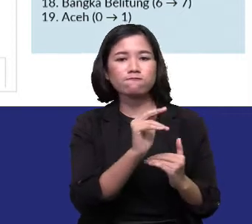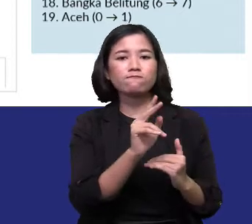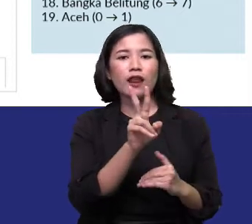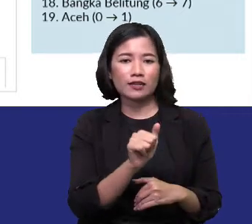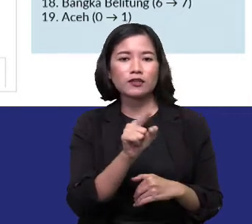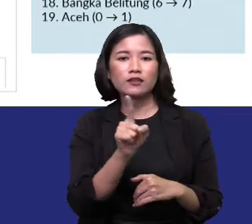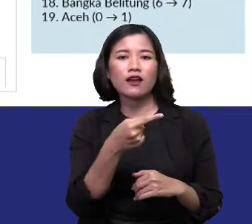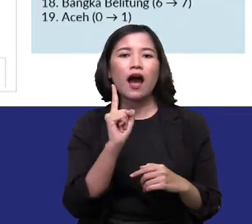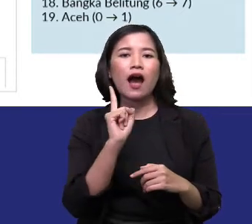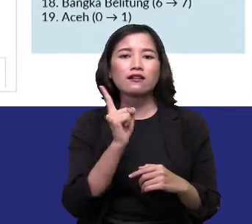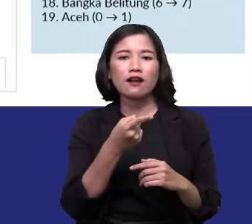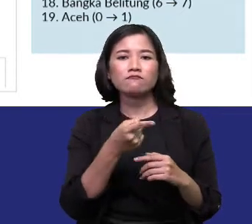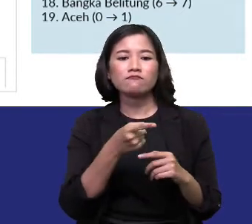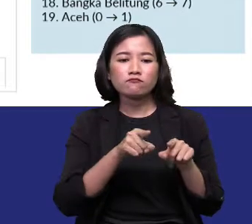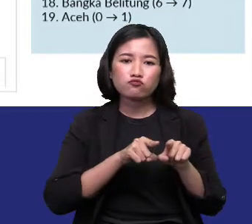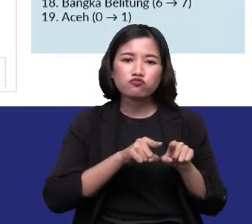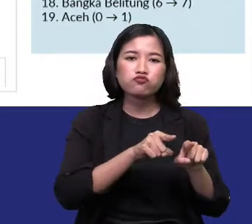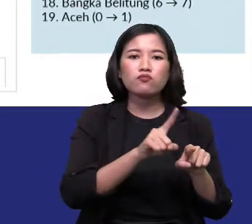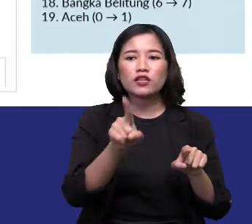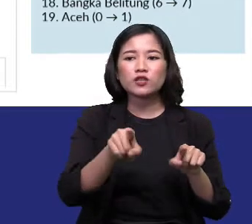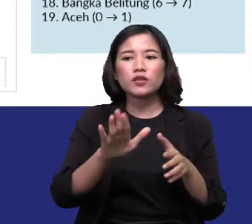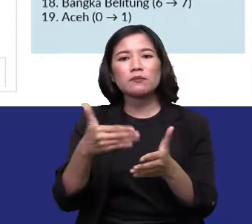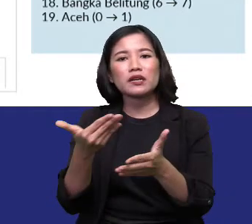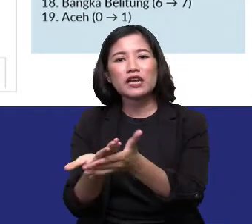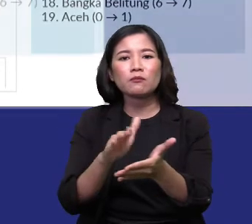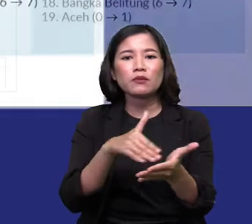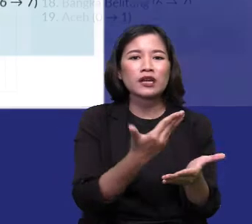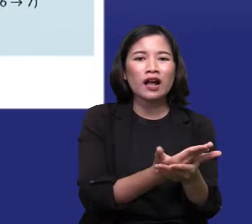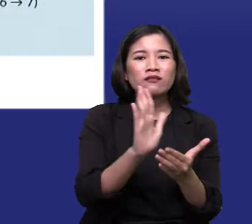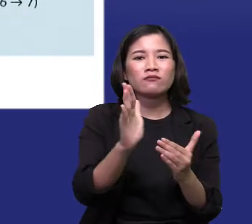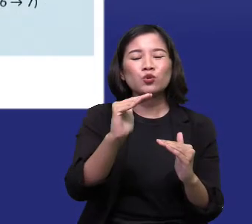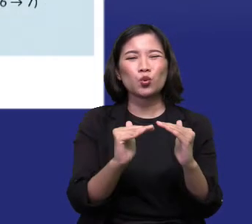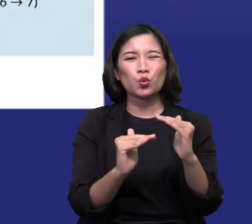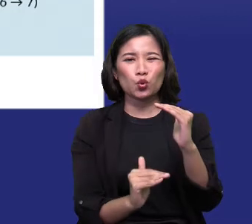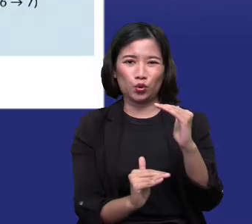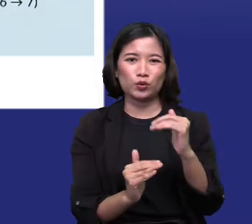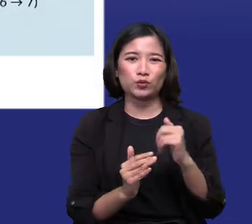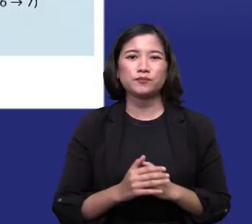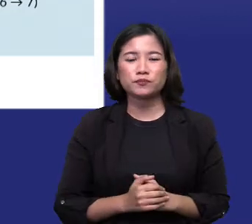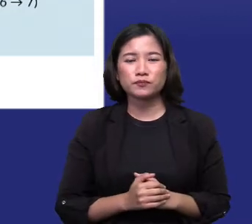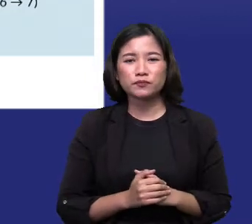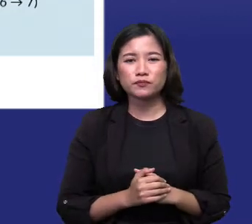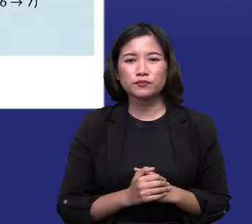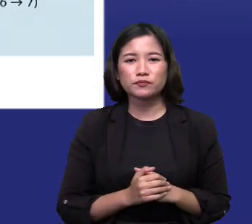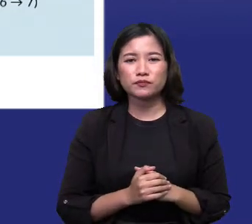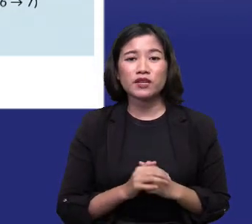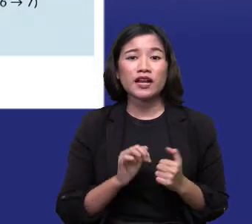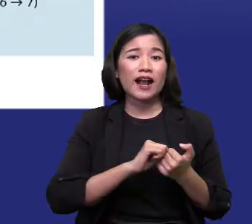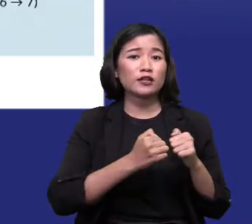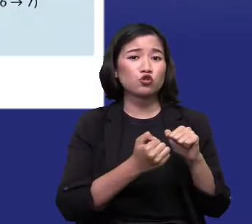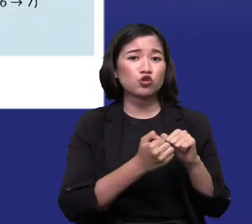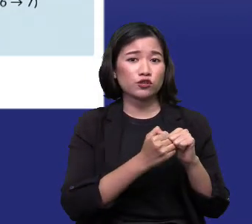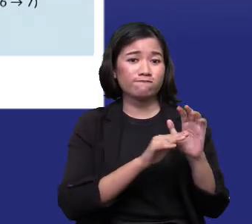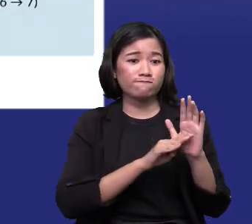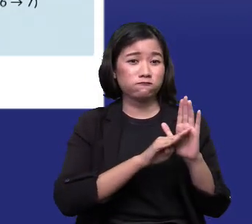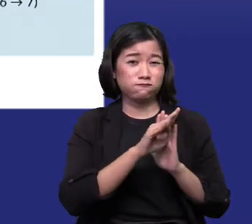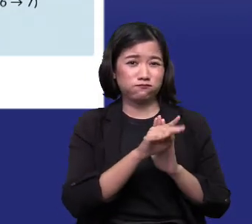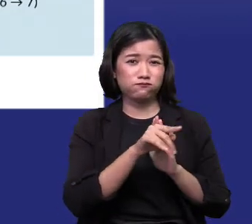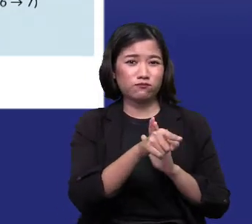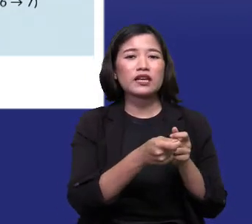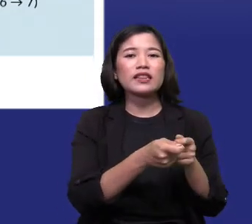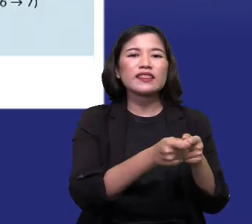beriringan dengan upaya penurunan trend kematian dalam masa terjadi kenaikan kasus testing menjadi salah satu